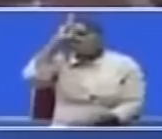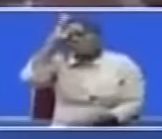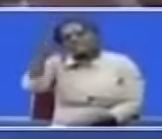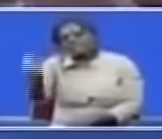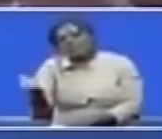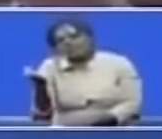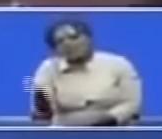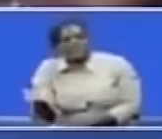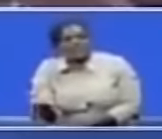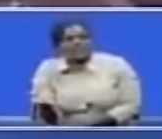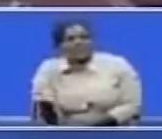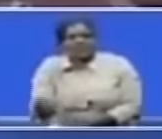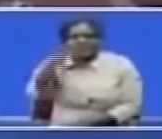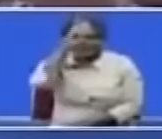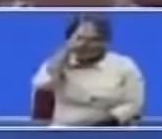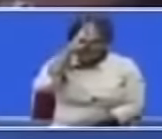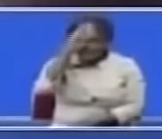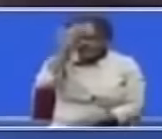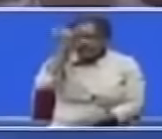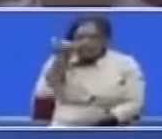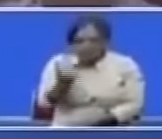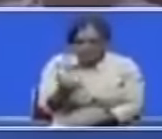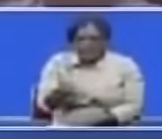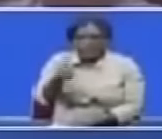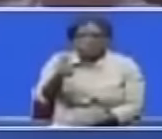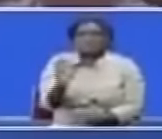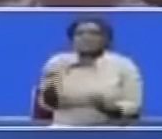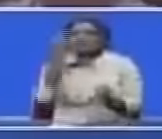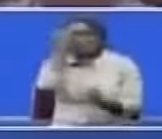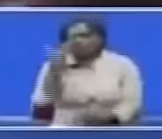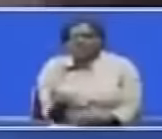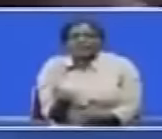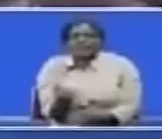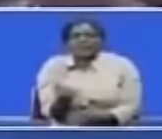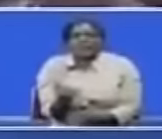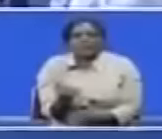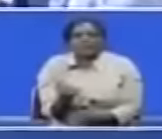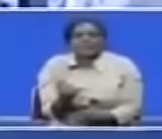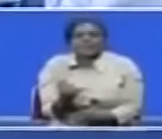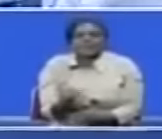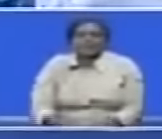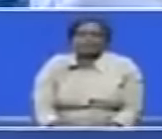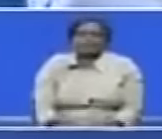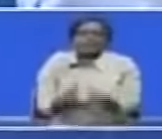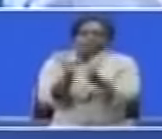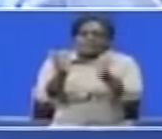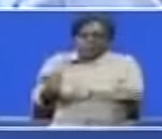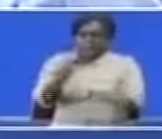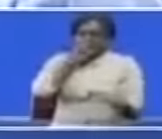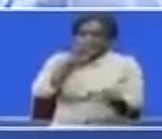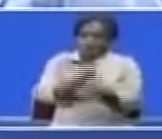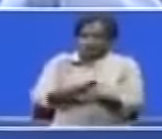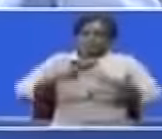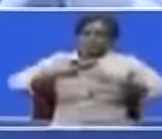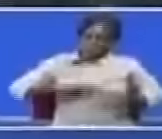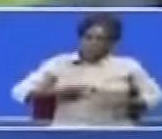hapa nyuma. Hao maasikari kwa nini hata wangepiga risasi huyu mtu hata wangeua mtu wetu? Wananchi wameapa